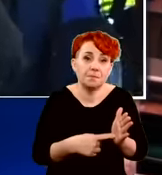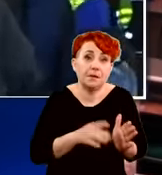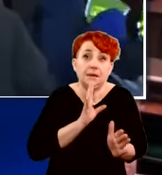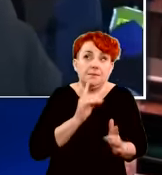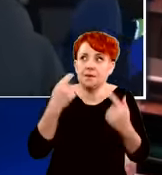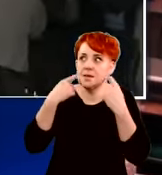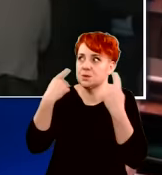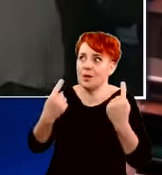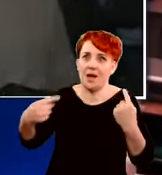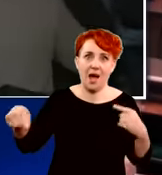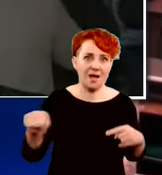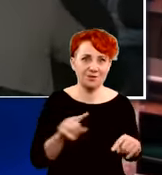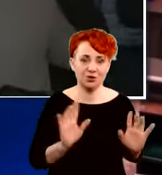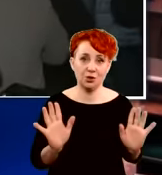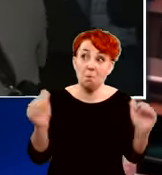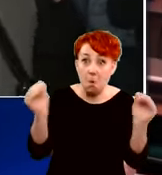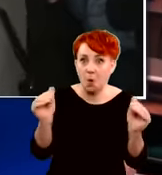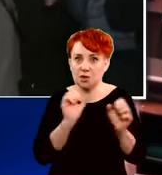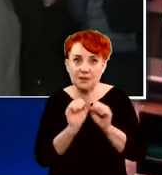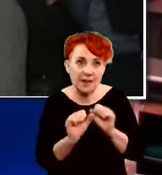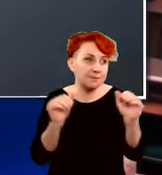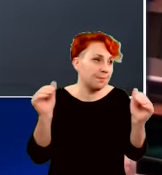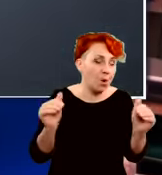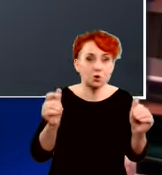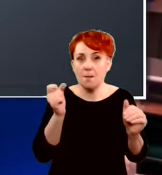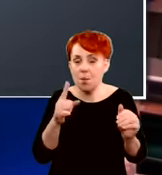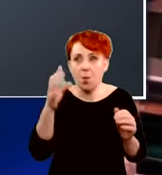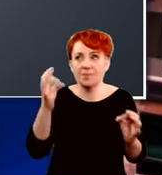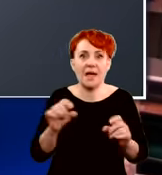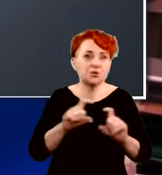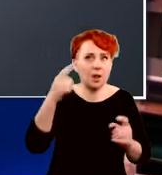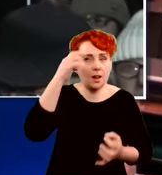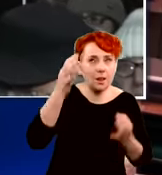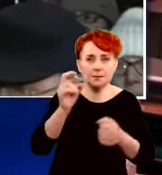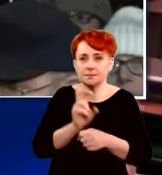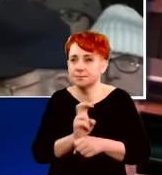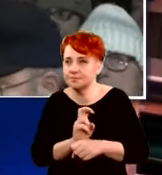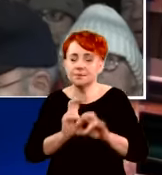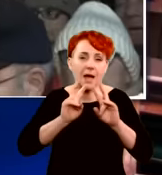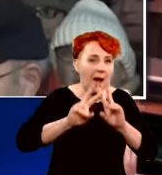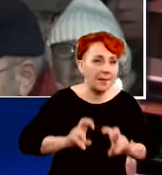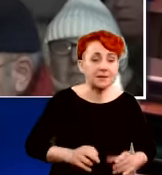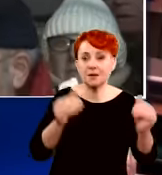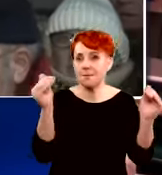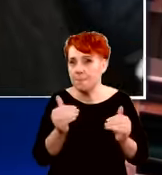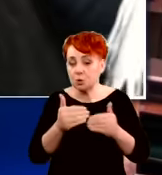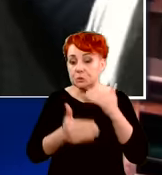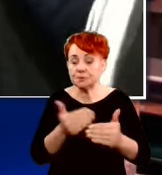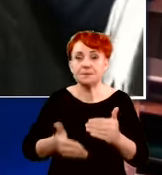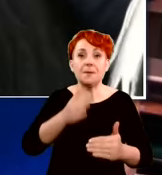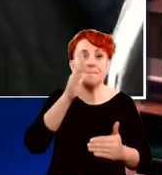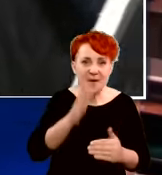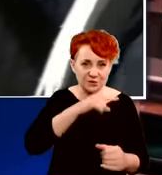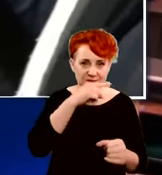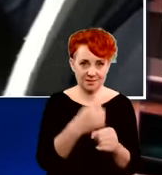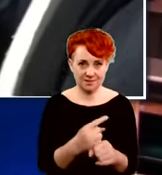słyszymy tego, żeby tak było. Czy być może jeszcze jest jakaś chwila na refleksję, analizy i być może to się pojawi.